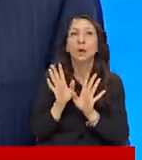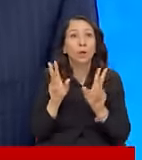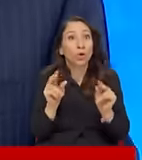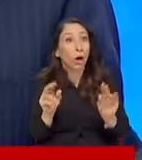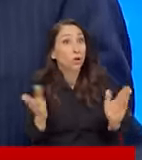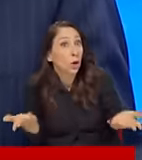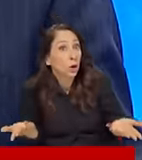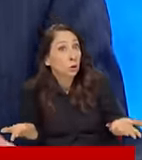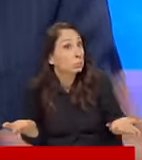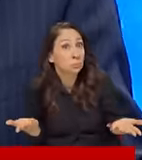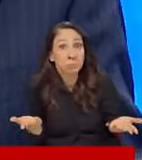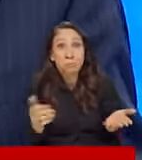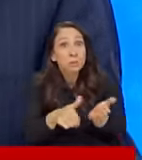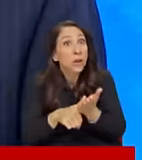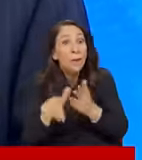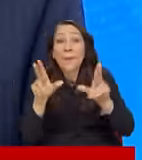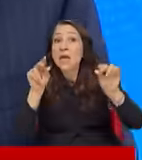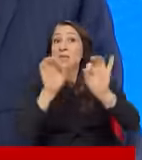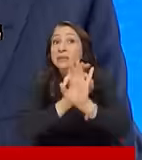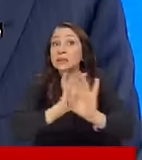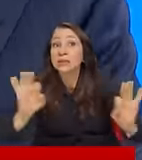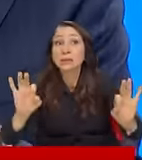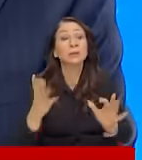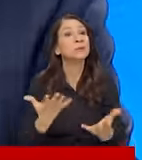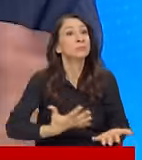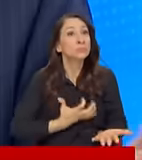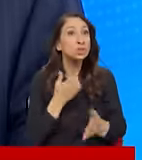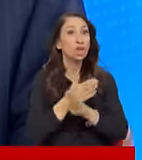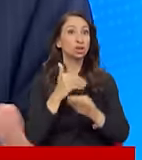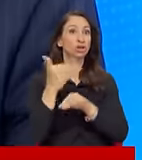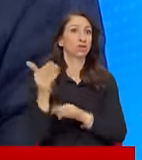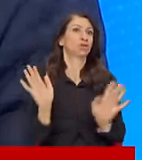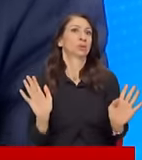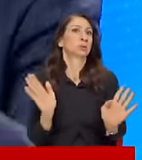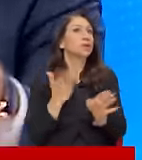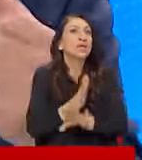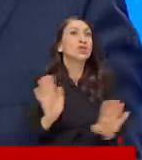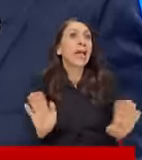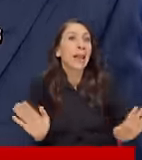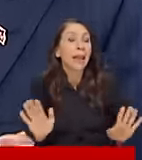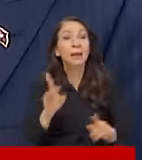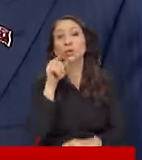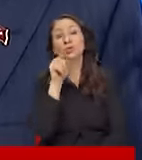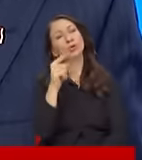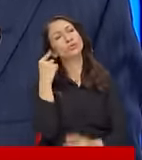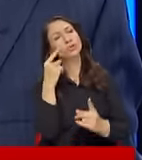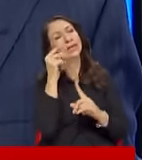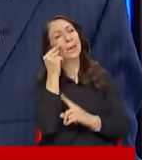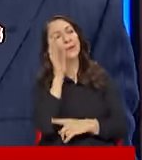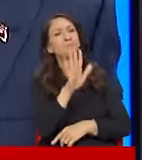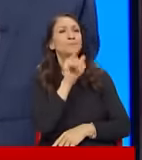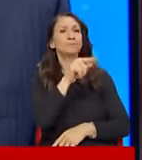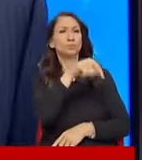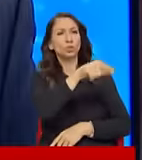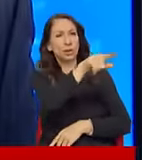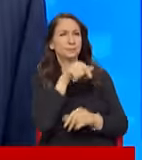Yeterli değil. Tamamen yetersiz ve ne yazık ki gerçek dışı. Yani şimdi şöyle düşünsenize İlker Bey, siz